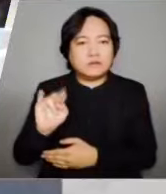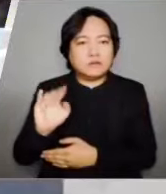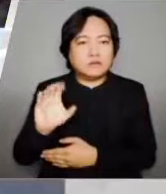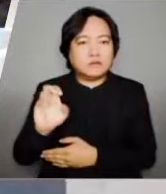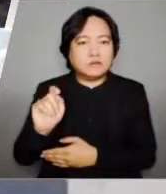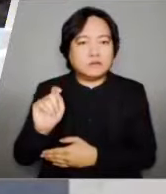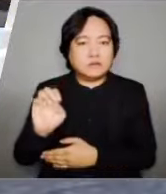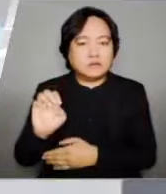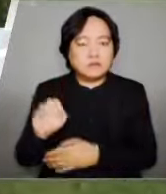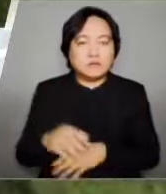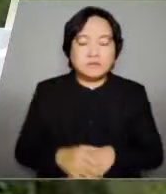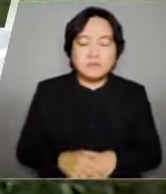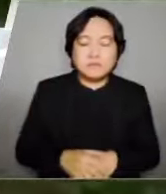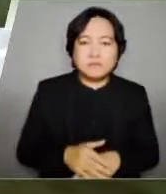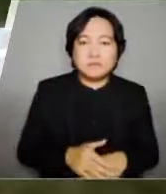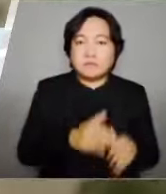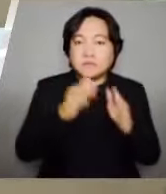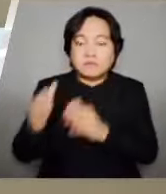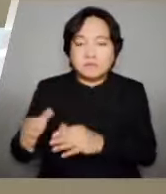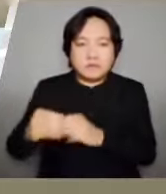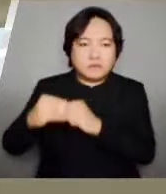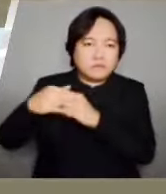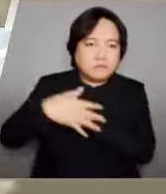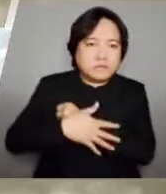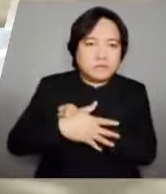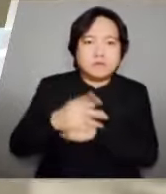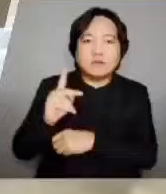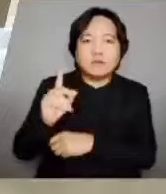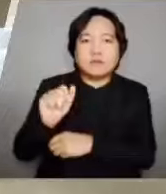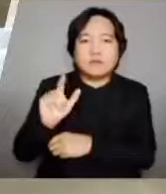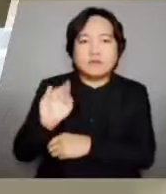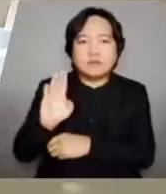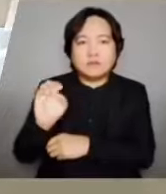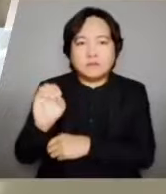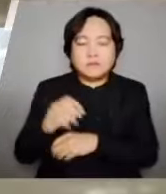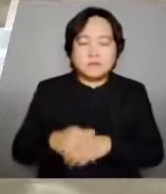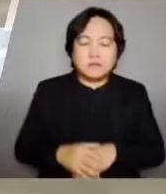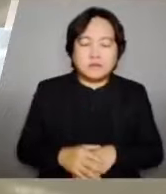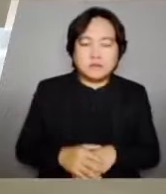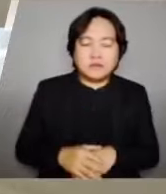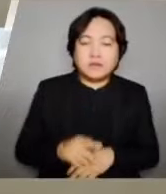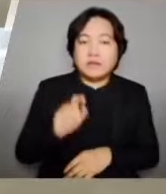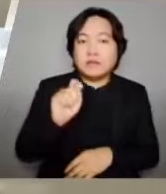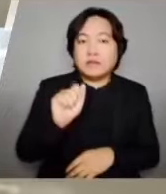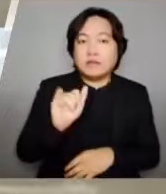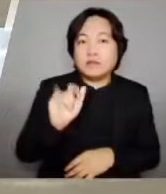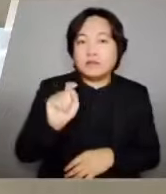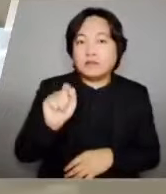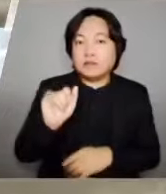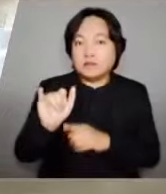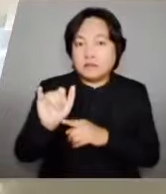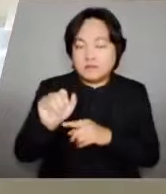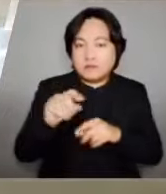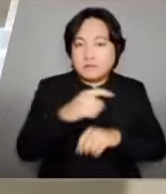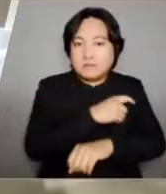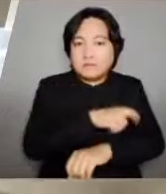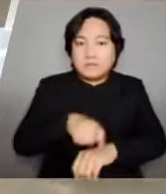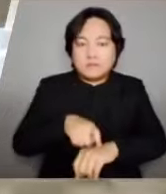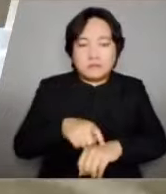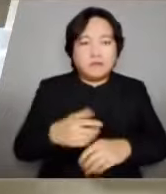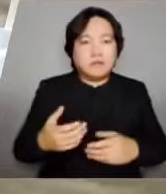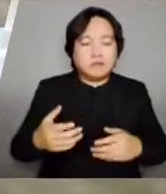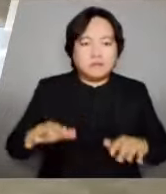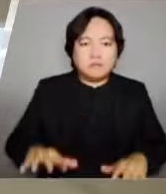New Canipo. Habang sa barangay Abongan sa Taytay, Palawan, umapaw na ang ilog kaya nalubog ang mga taniman. About